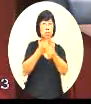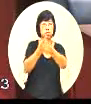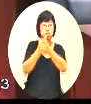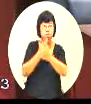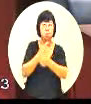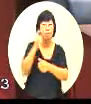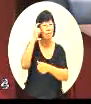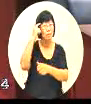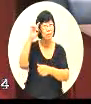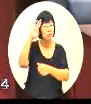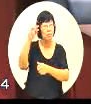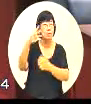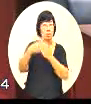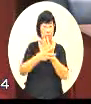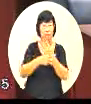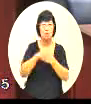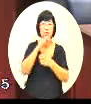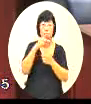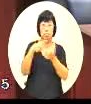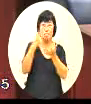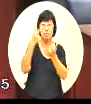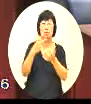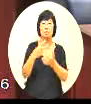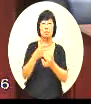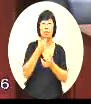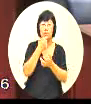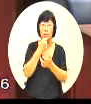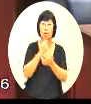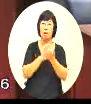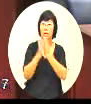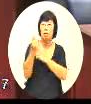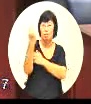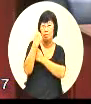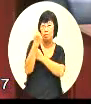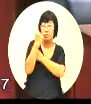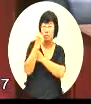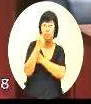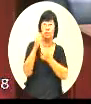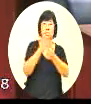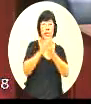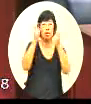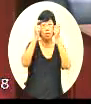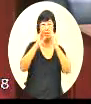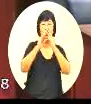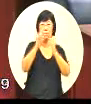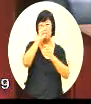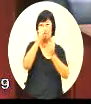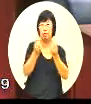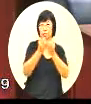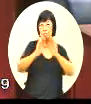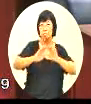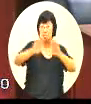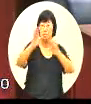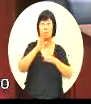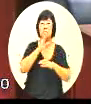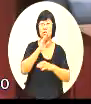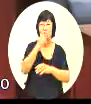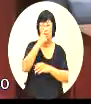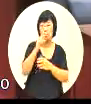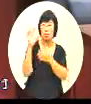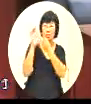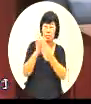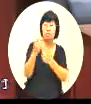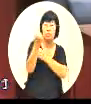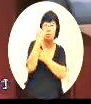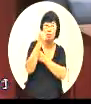业的，要来二度创业的，要来打拼的，那高雄会是一个好的发展。这是本席一直很努力也希